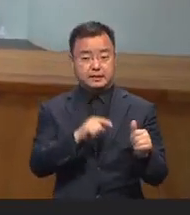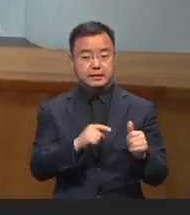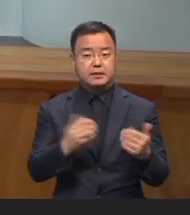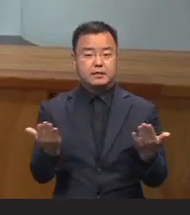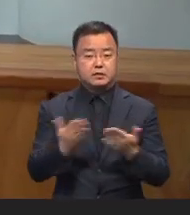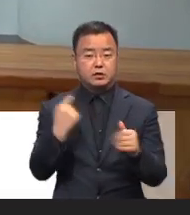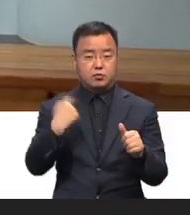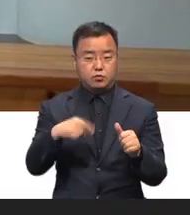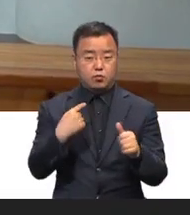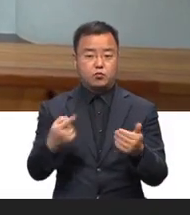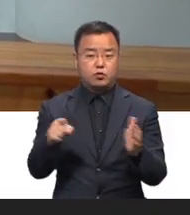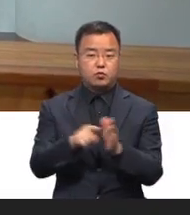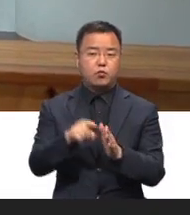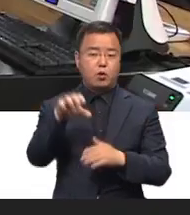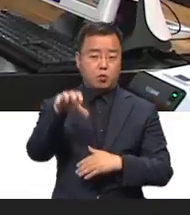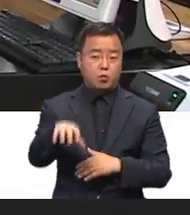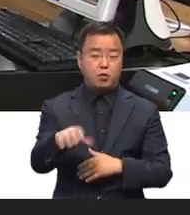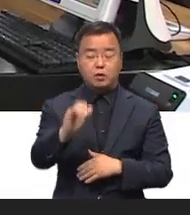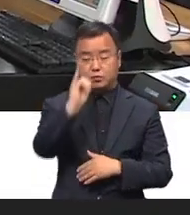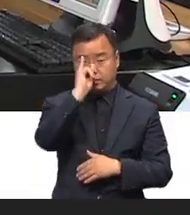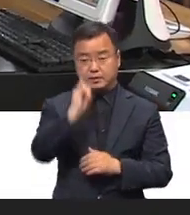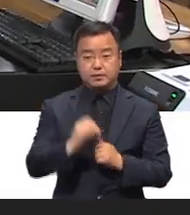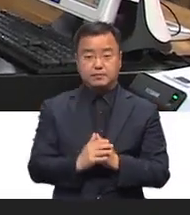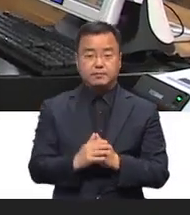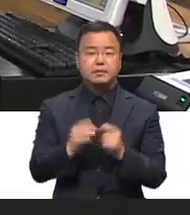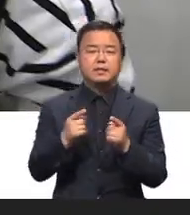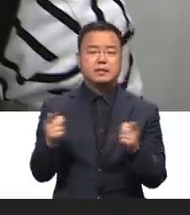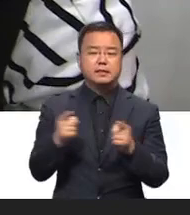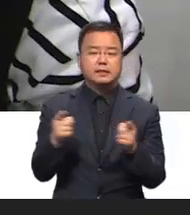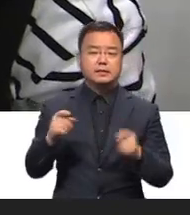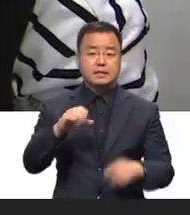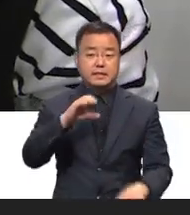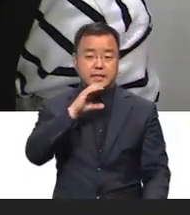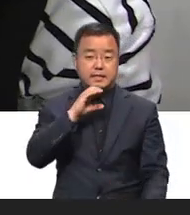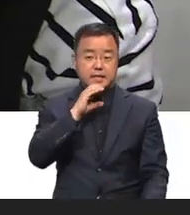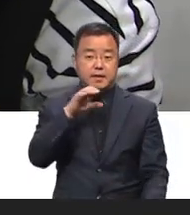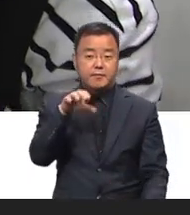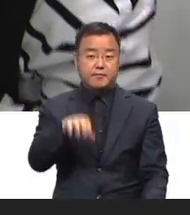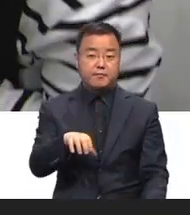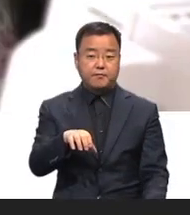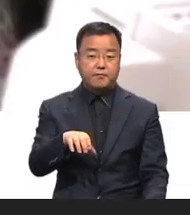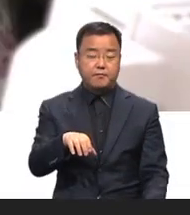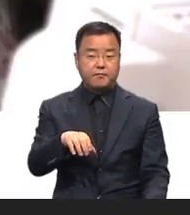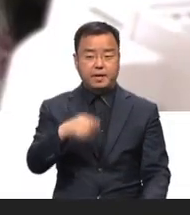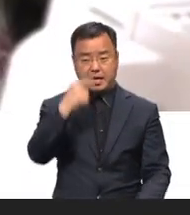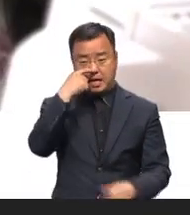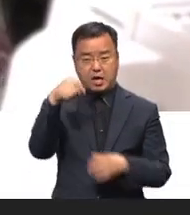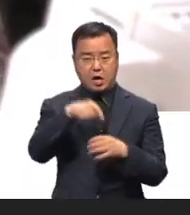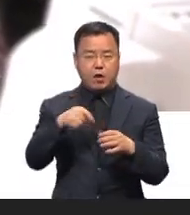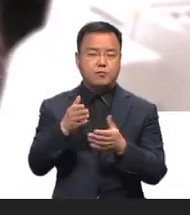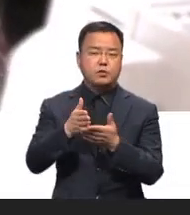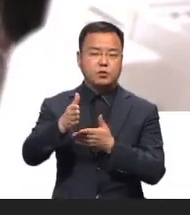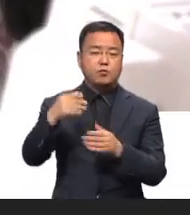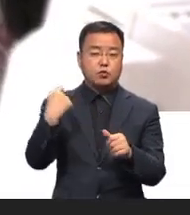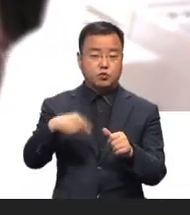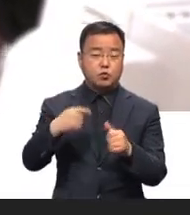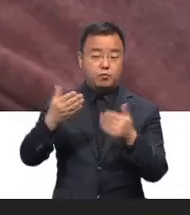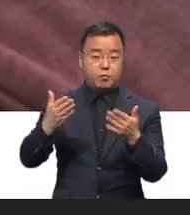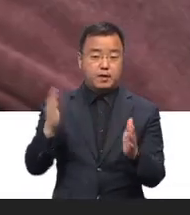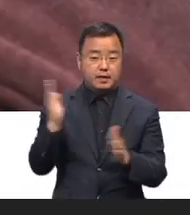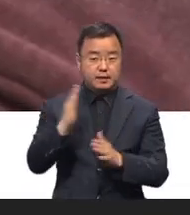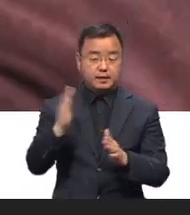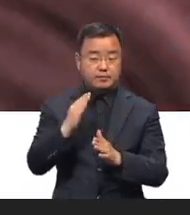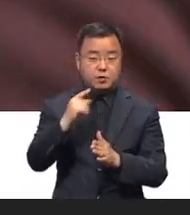교육을 위한 공간도 눈에 띕니다. 1층 카페에서는 바리스타 교육을 받는 학생들이 직접 주문을